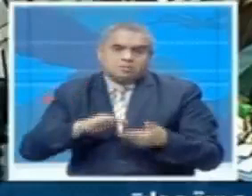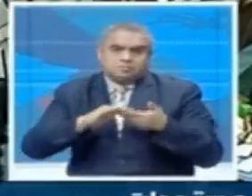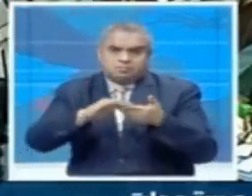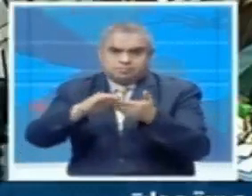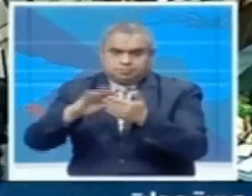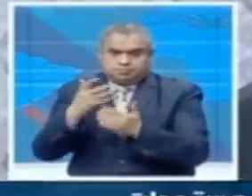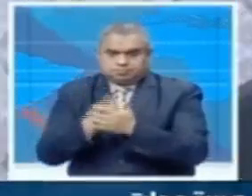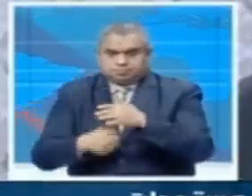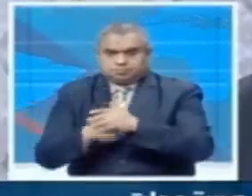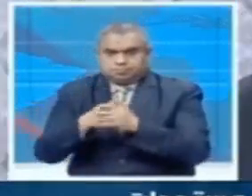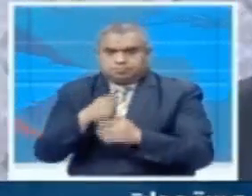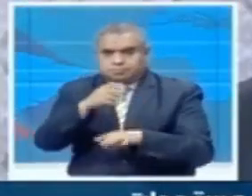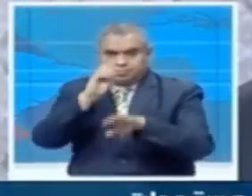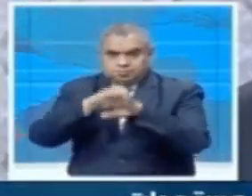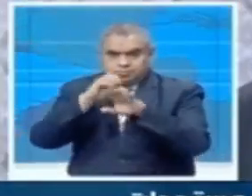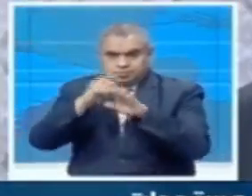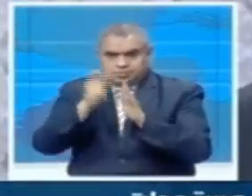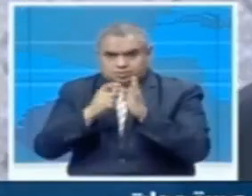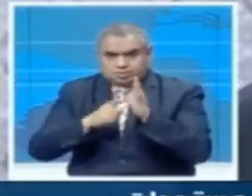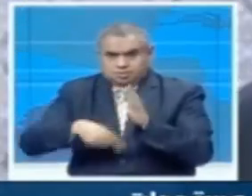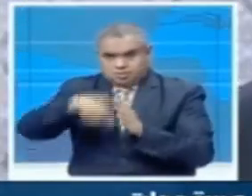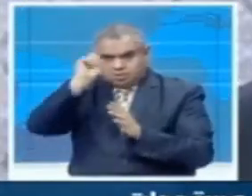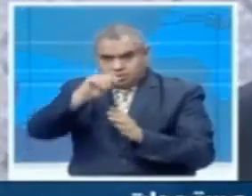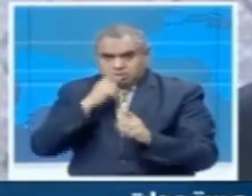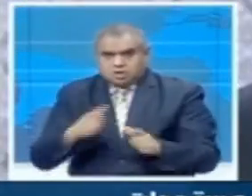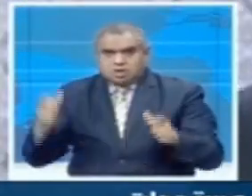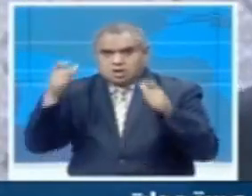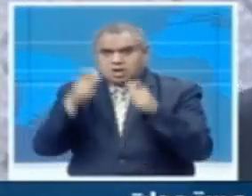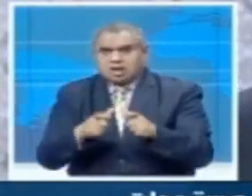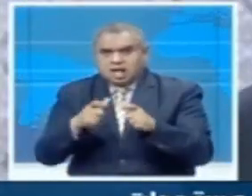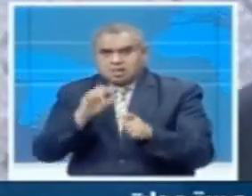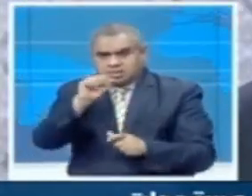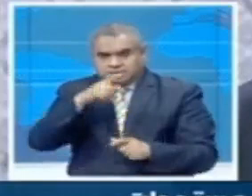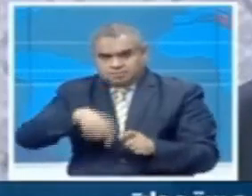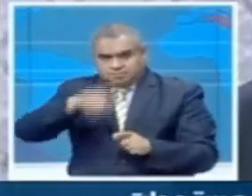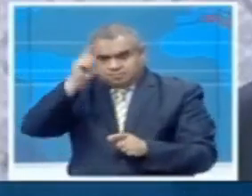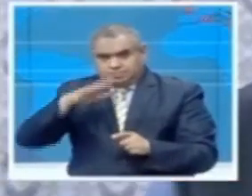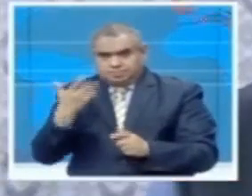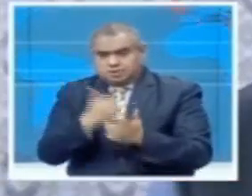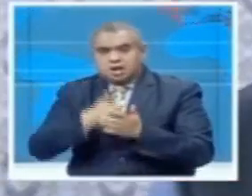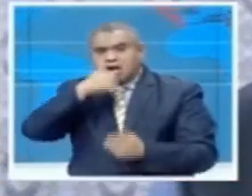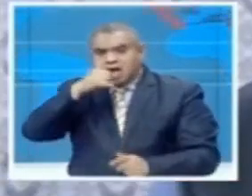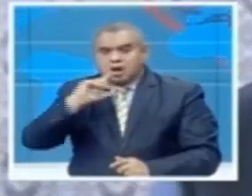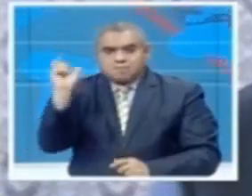الاعتداءات. اللي بنطالب بيه في خلال هذه الجلسة أن يكون لنا كعرب وكمسلمين